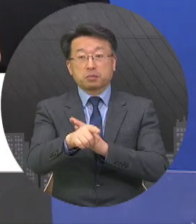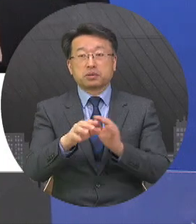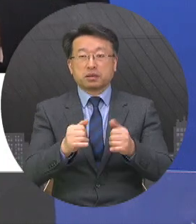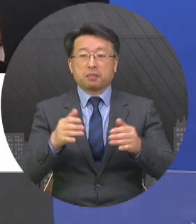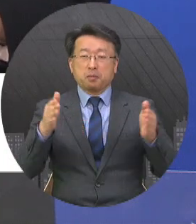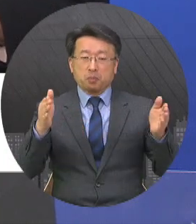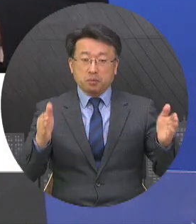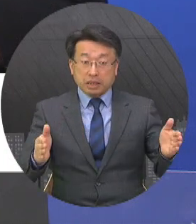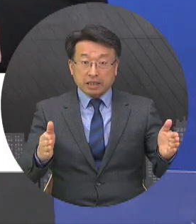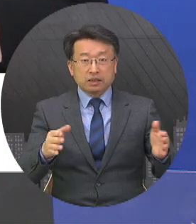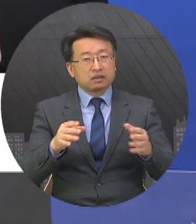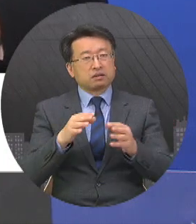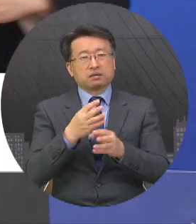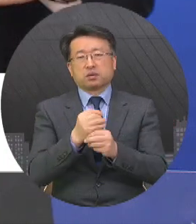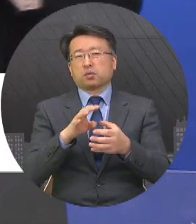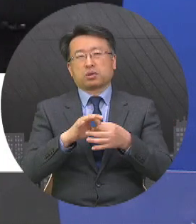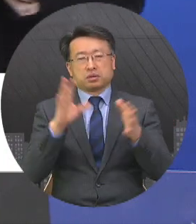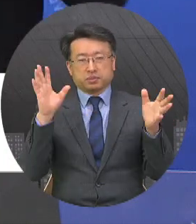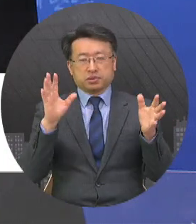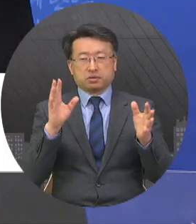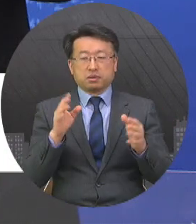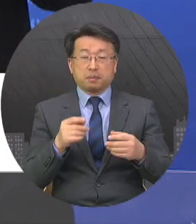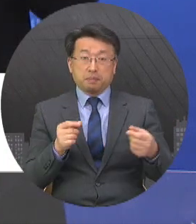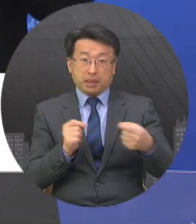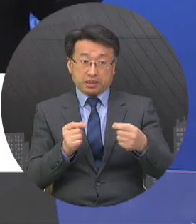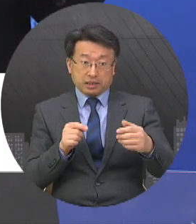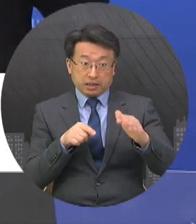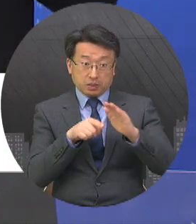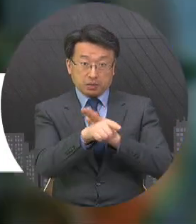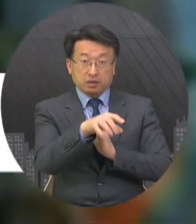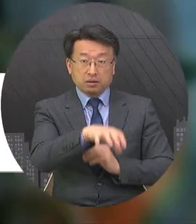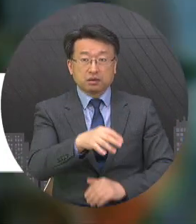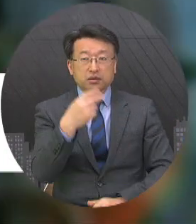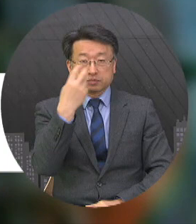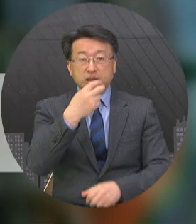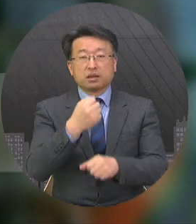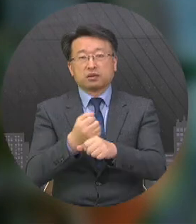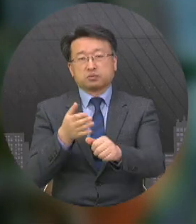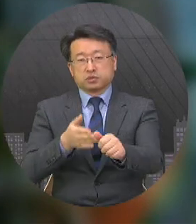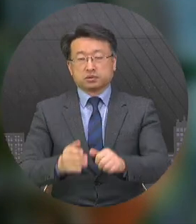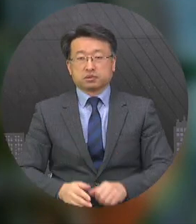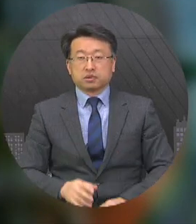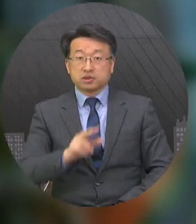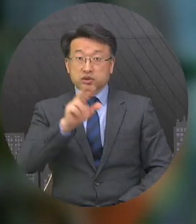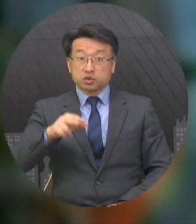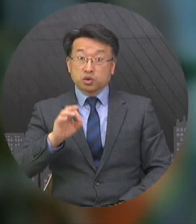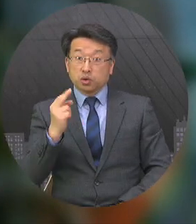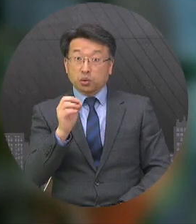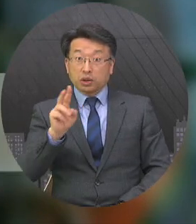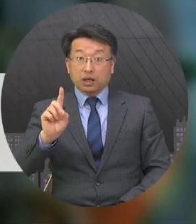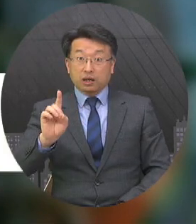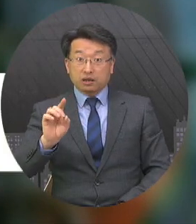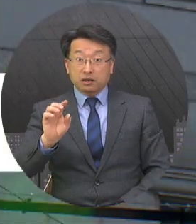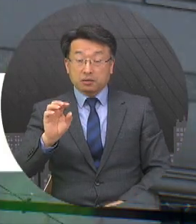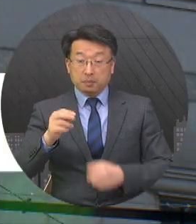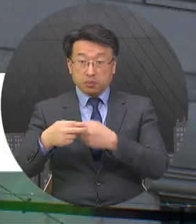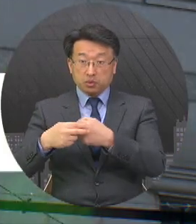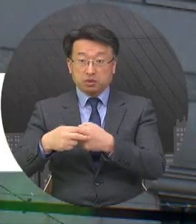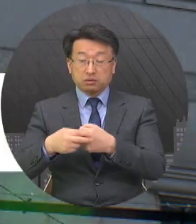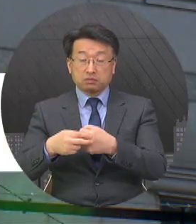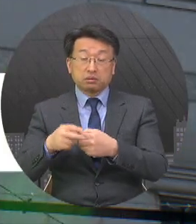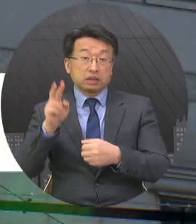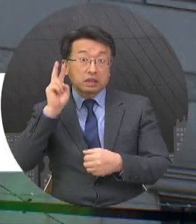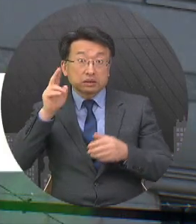기간과 상관없이 가까운 선별 진료 서 를 방문해 진주 요양 병 확진 자도 이틀 3 8명으로